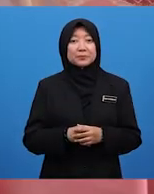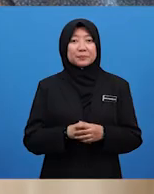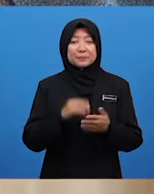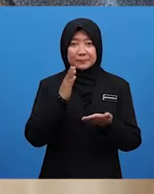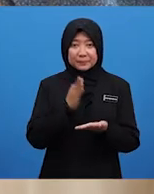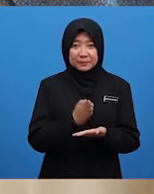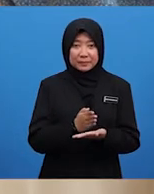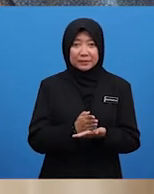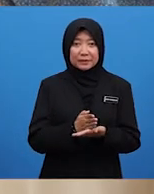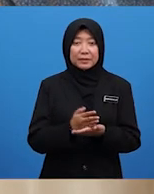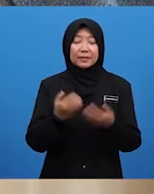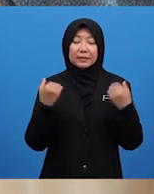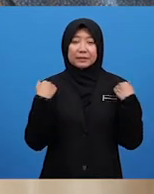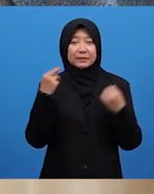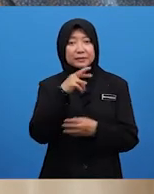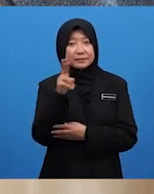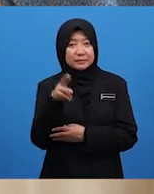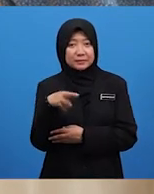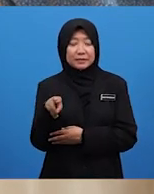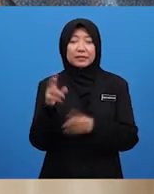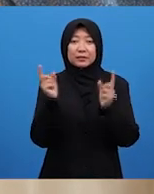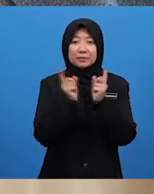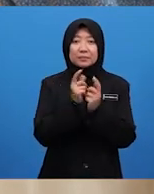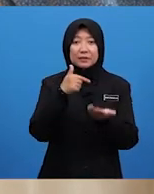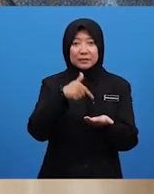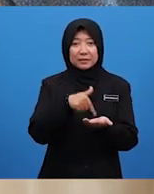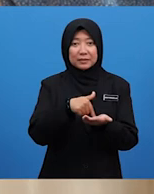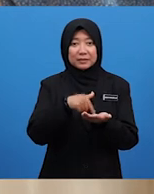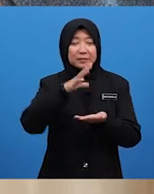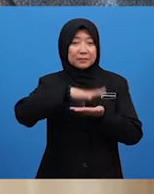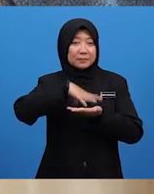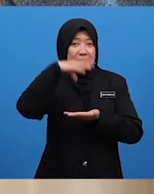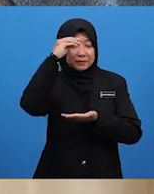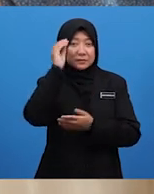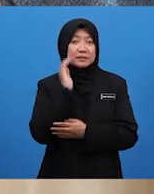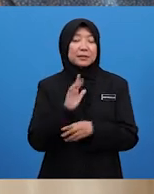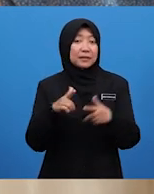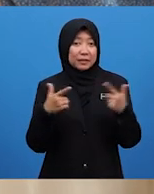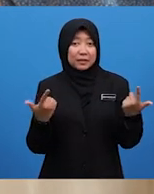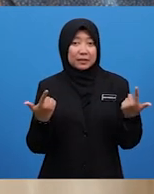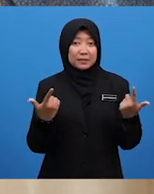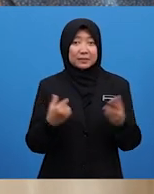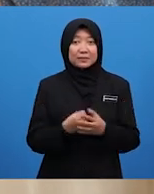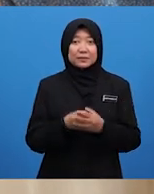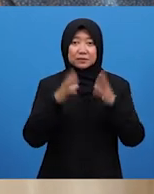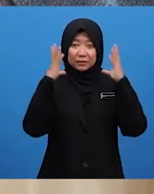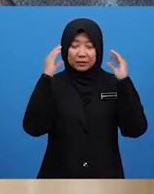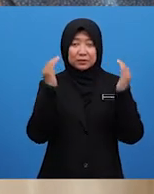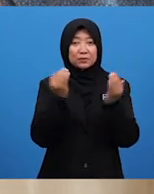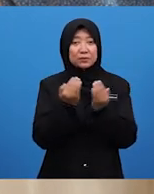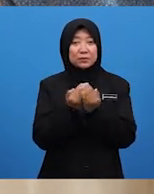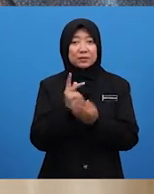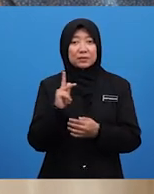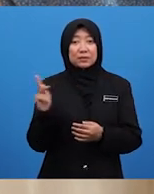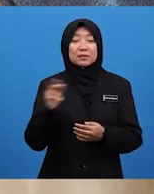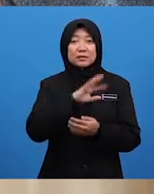diri. Ada rezeki, kita jumpa lagi di sesi pembelajaran yang lain pula. Cikgu